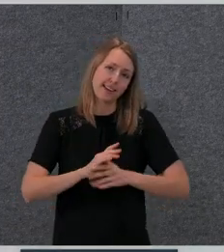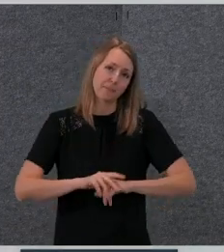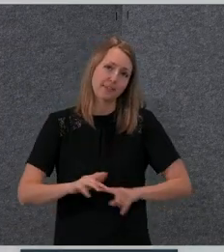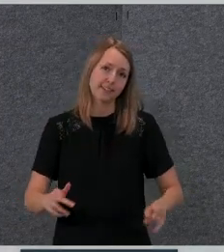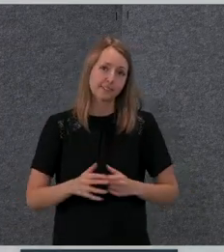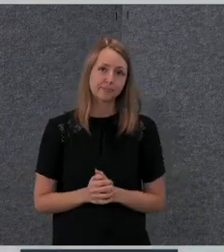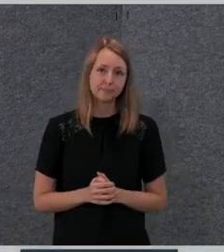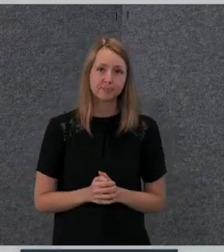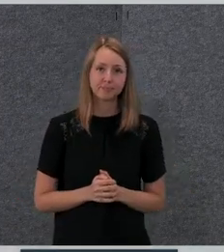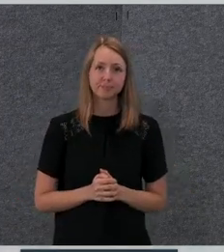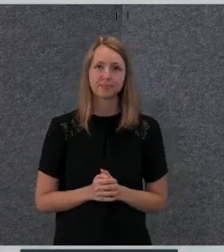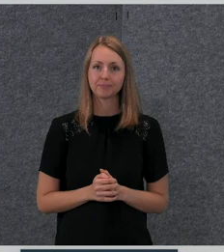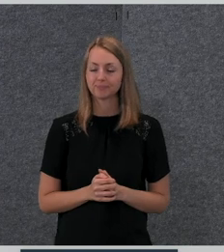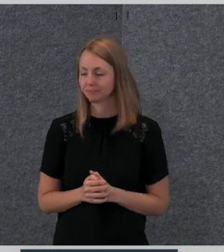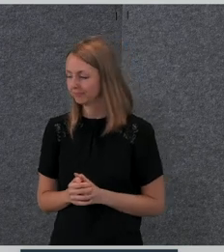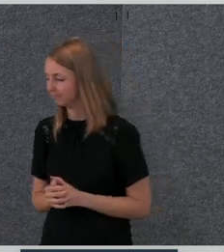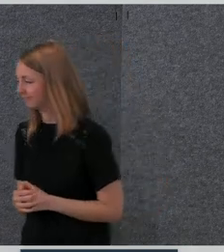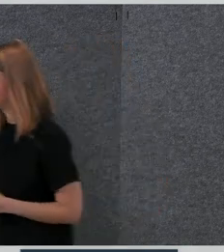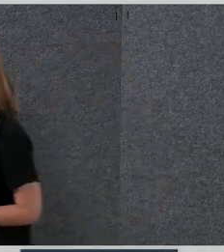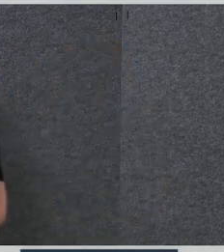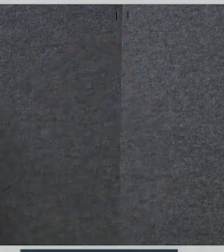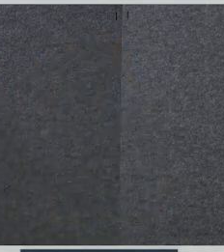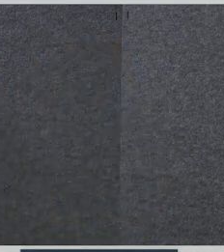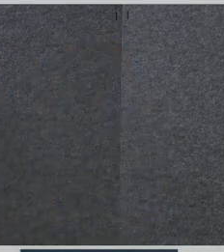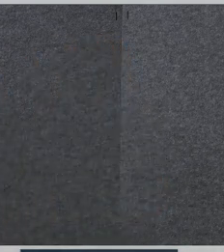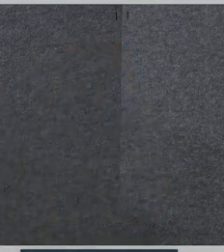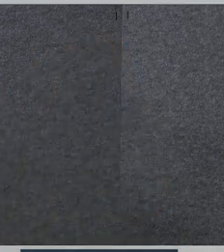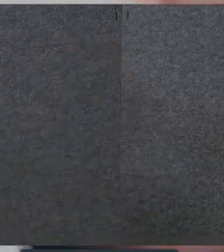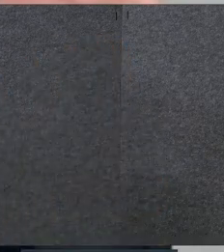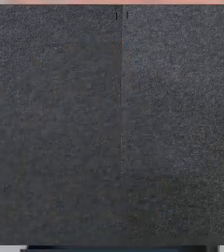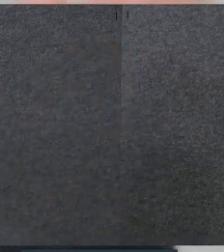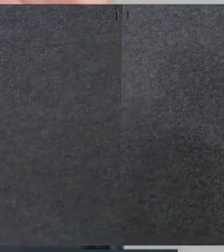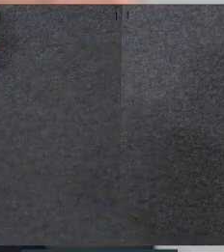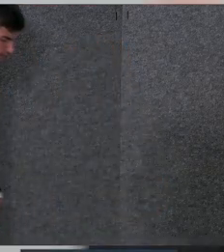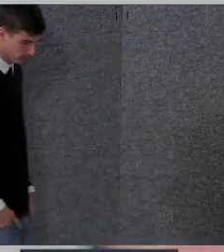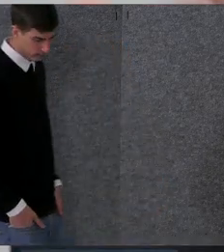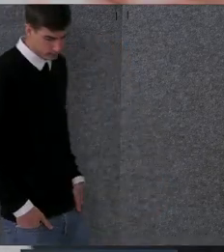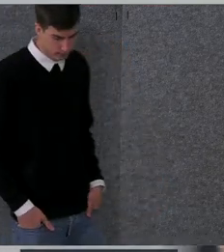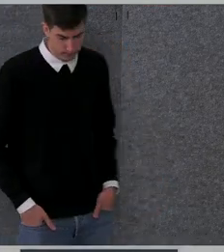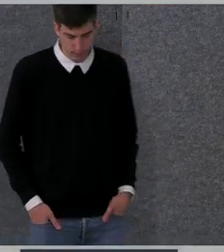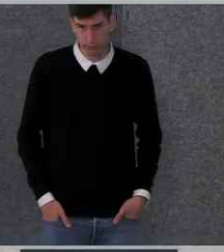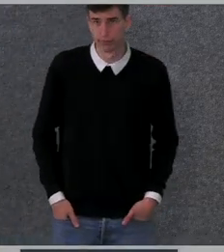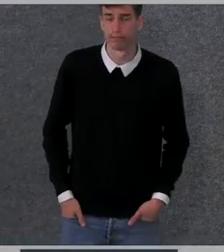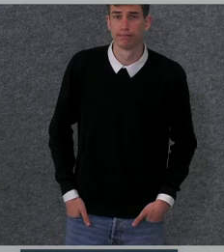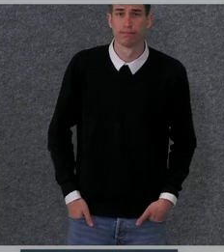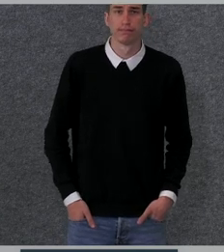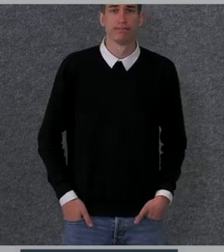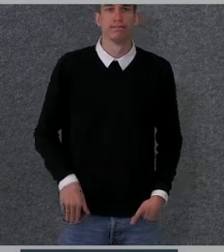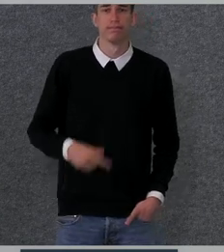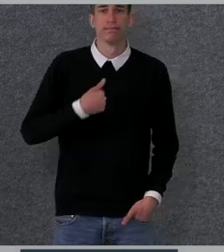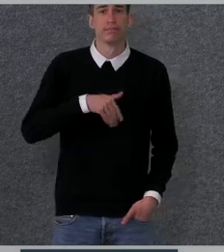Ja, meine Güte, was soll ich sagen? Ach so, zu Afrika gibt es noch viel zu sagen. Ich habe eine Patentochter in